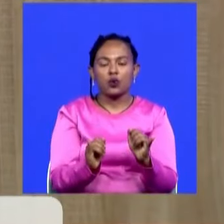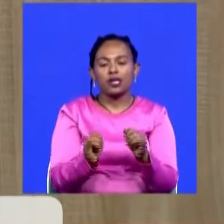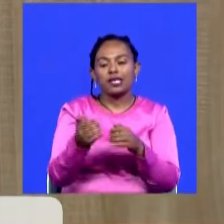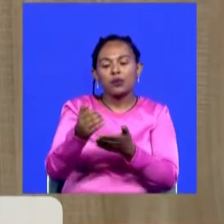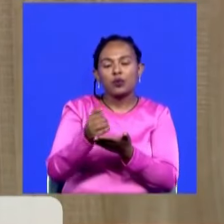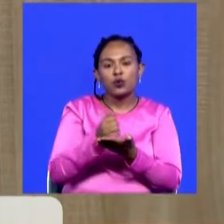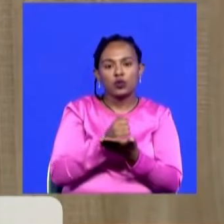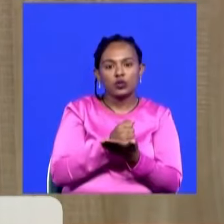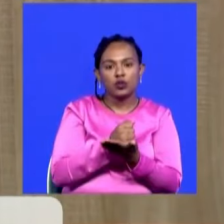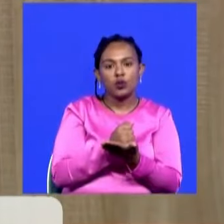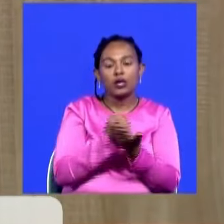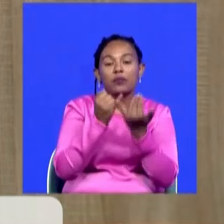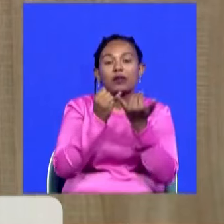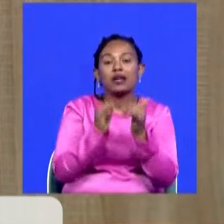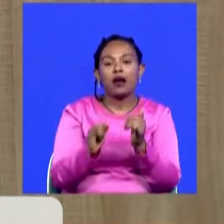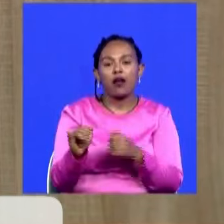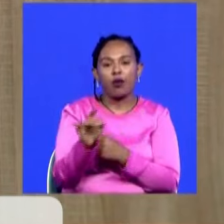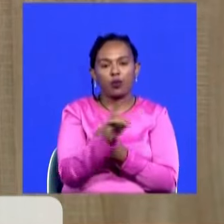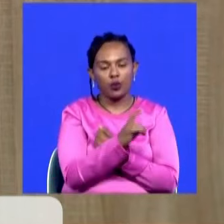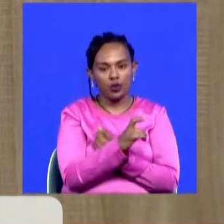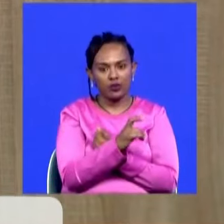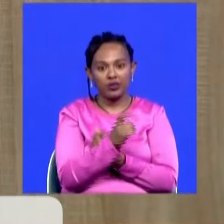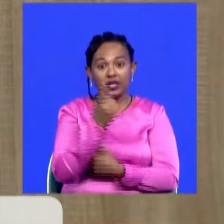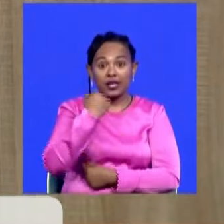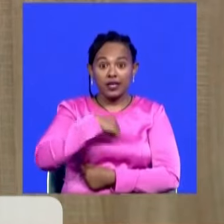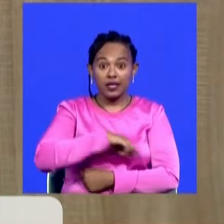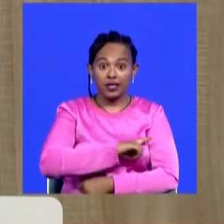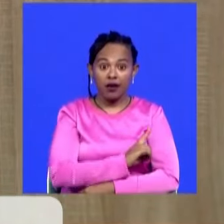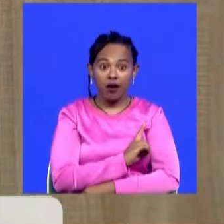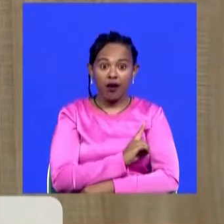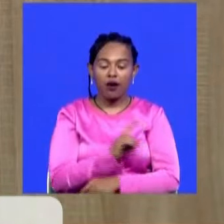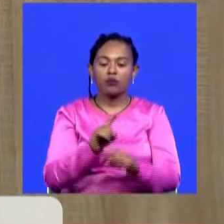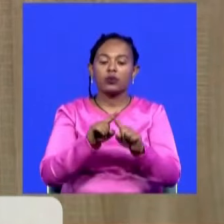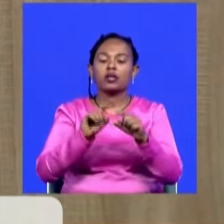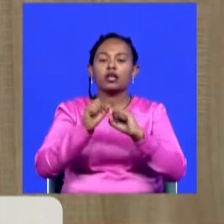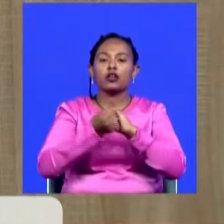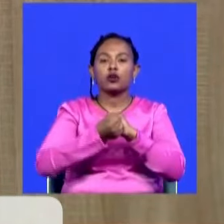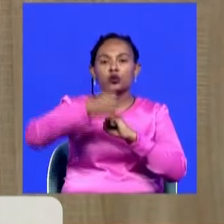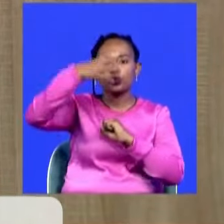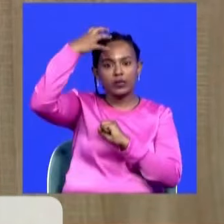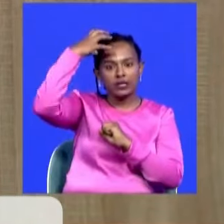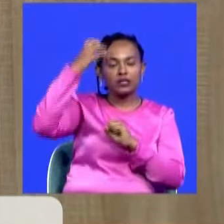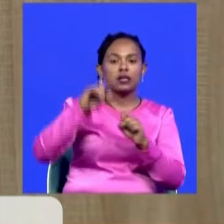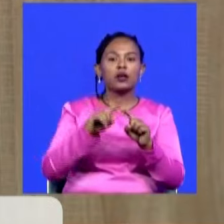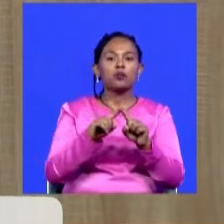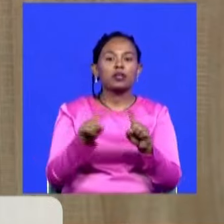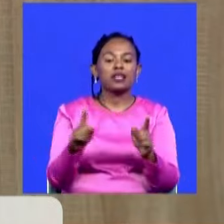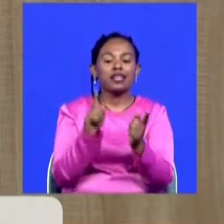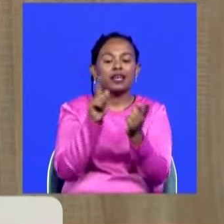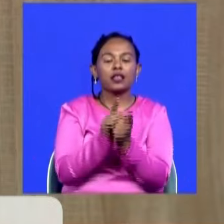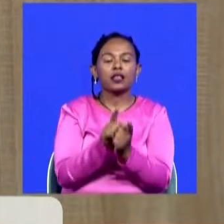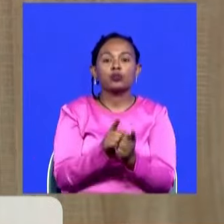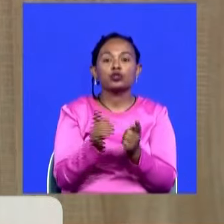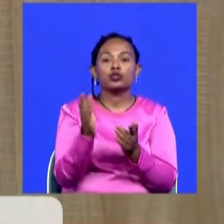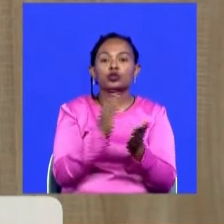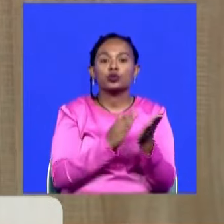የምንወርሰው የምንጋራው ቢሆንም እኛ በተለይ የለውጡ መንግስት በተለየ ደግሞ የገጠሙን